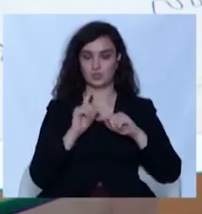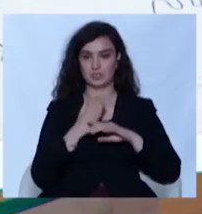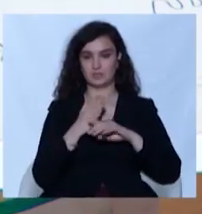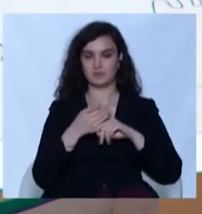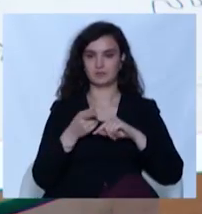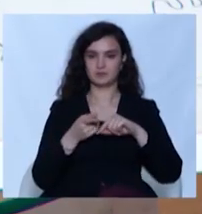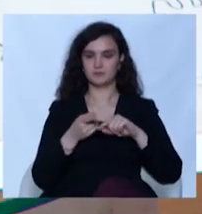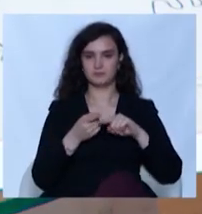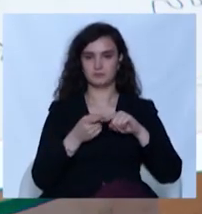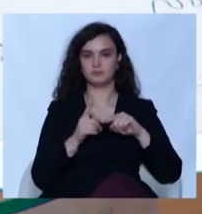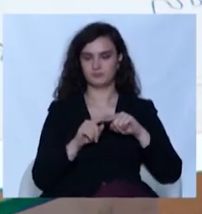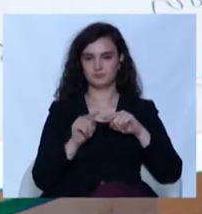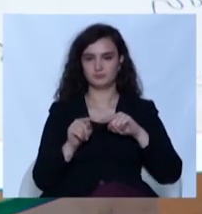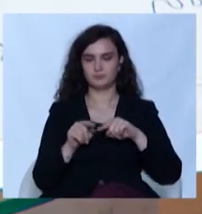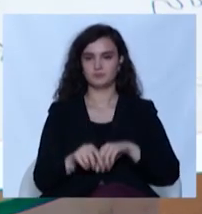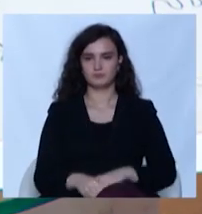ხო?